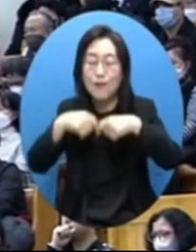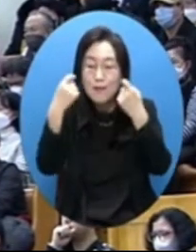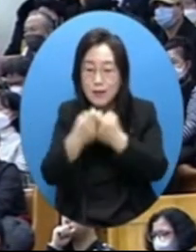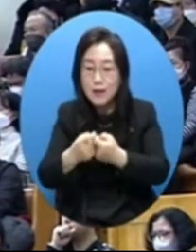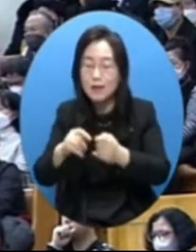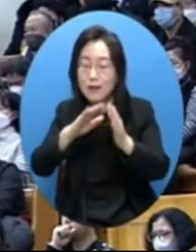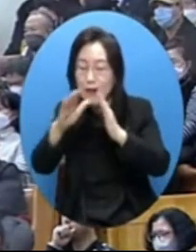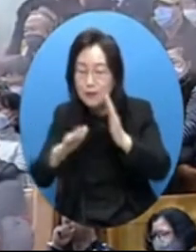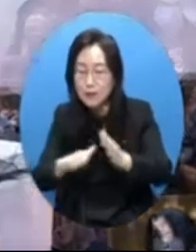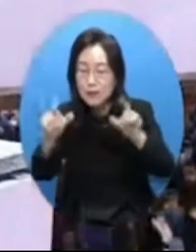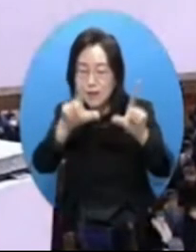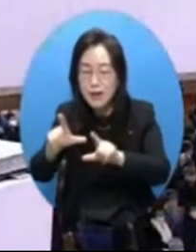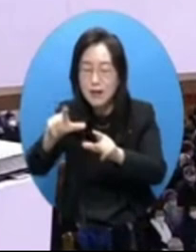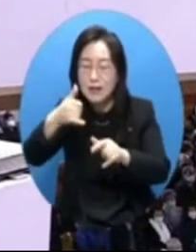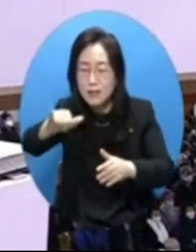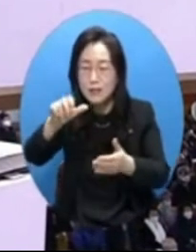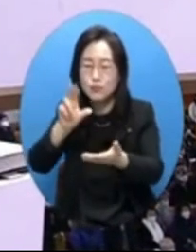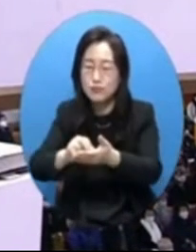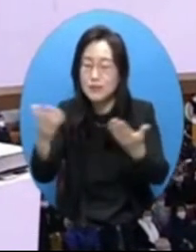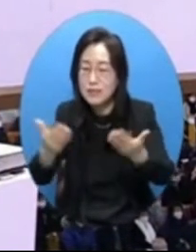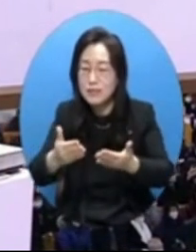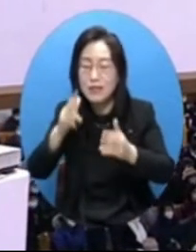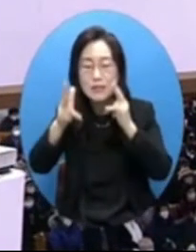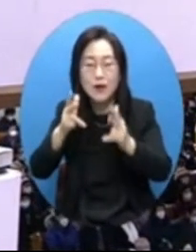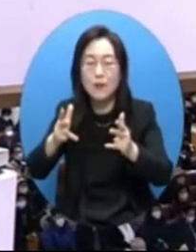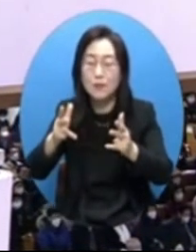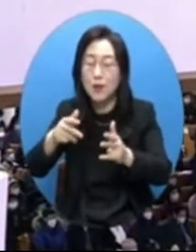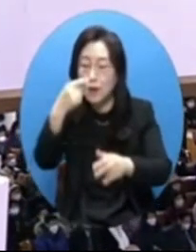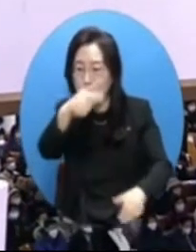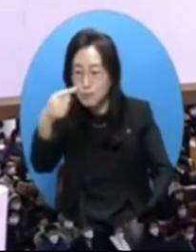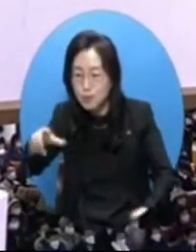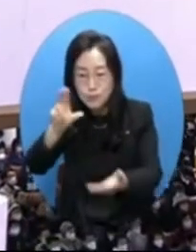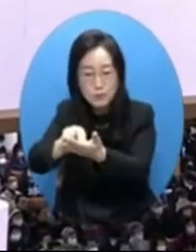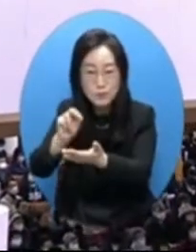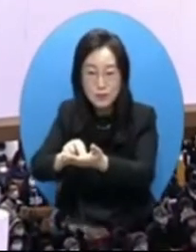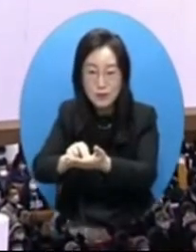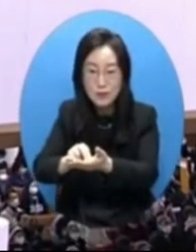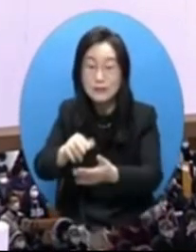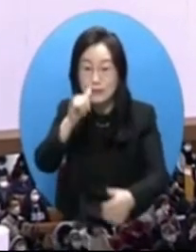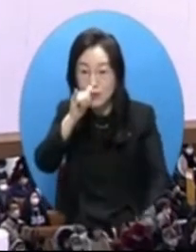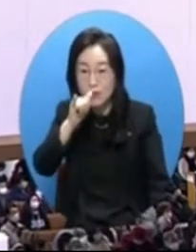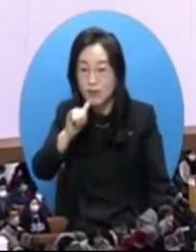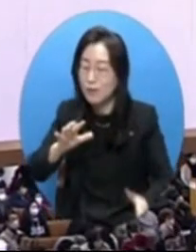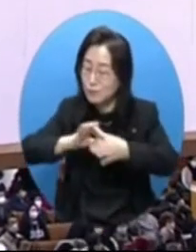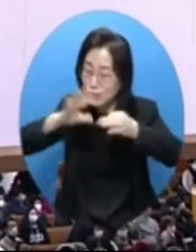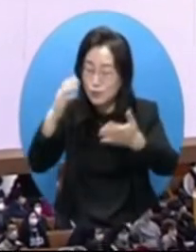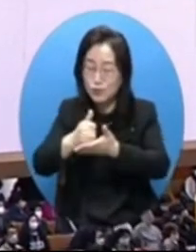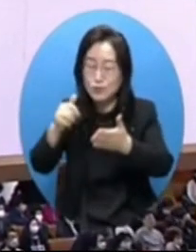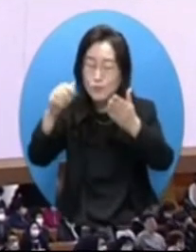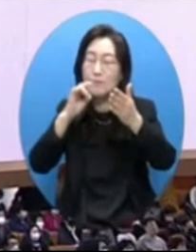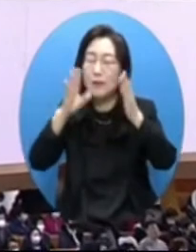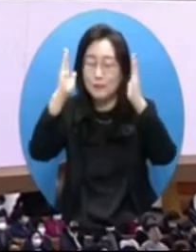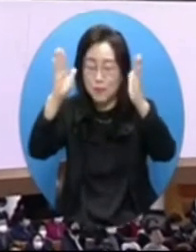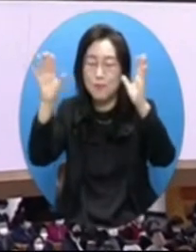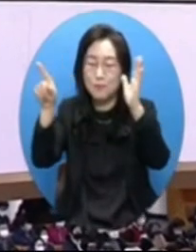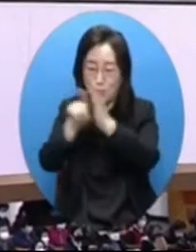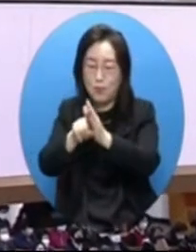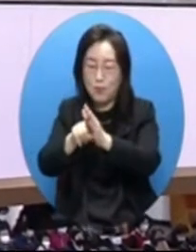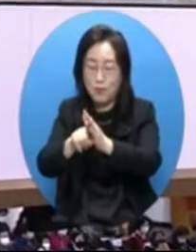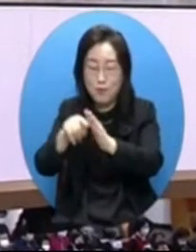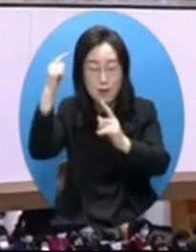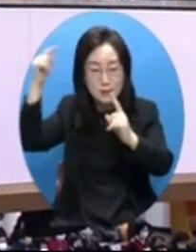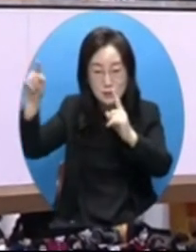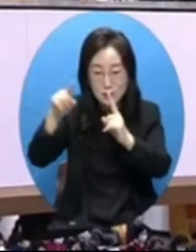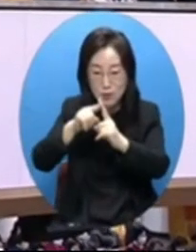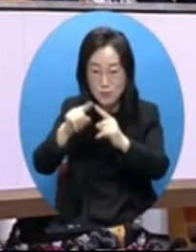문제 가정의 문제 생활의 문제 자녀의 문제 직장의 문제 사도 문제 어떤 어려운 문제가 있다고 할지라도 주님만 믿고 긍정적인 믿음으로 나갈